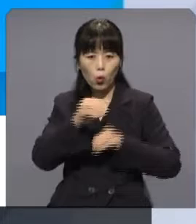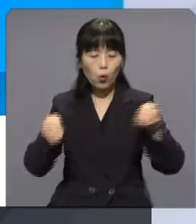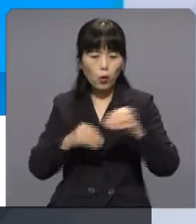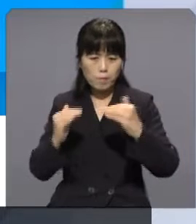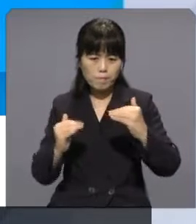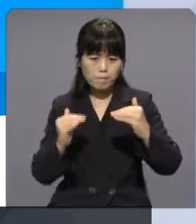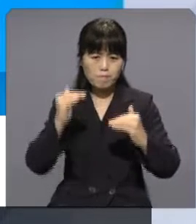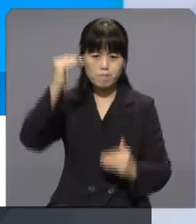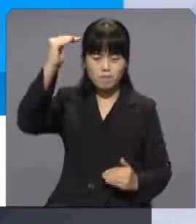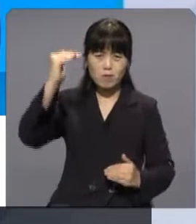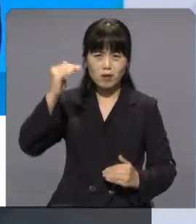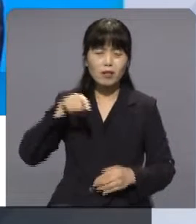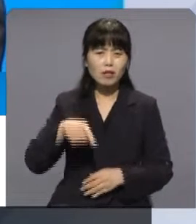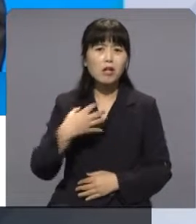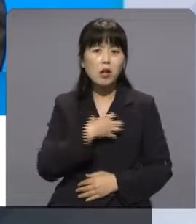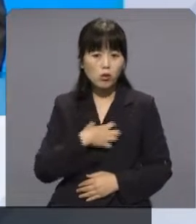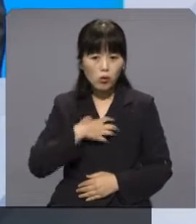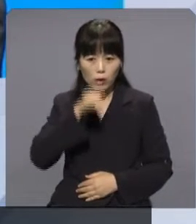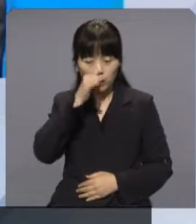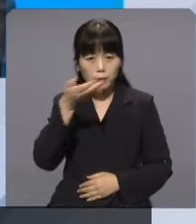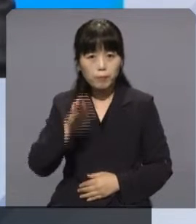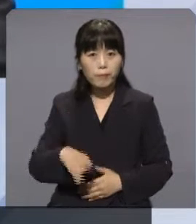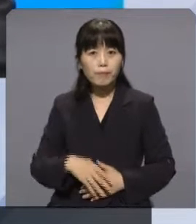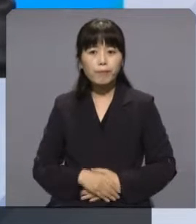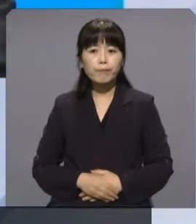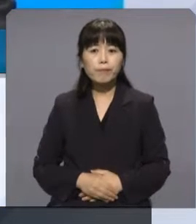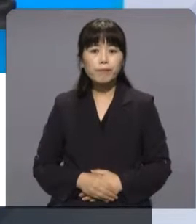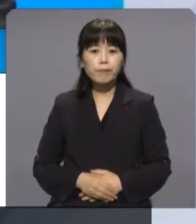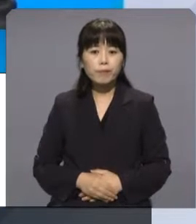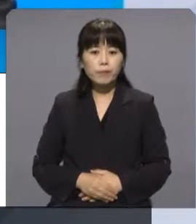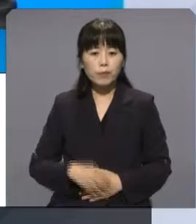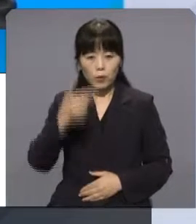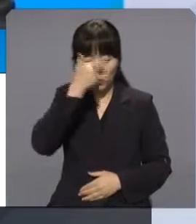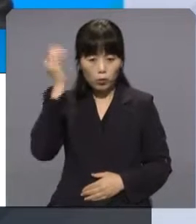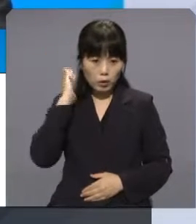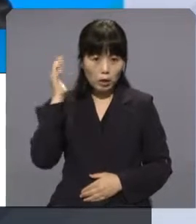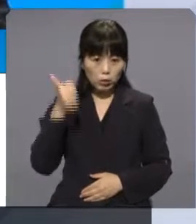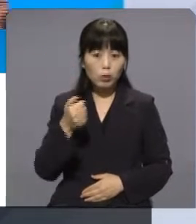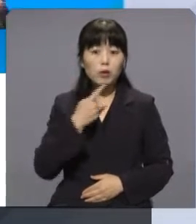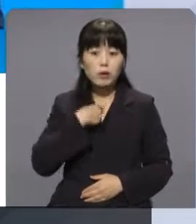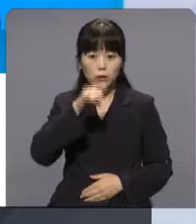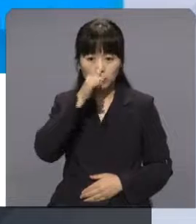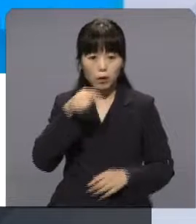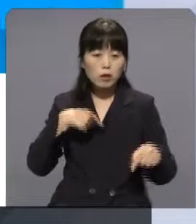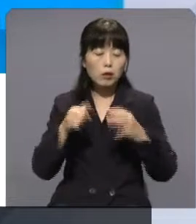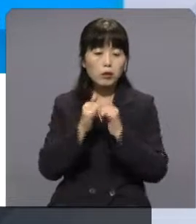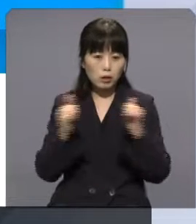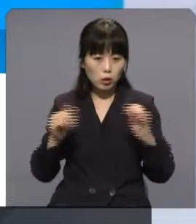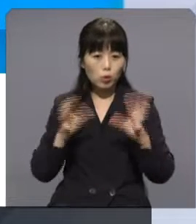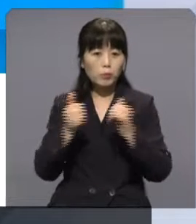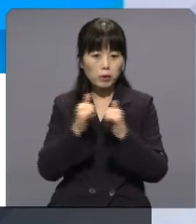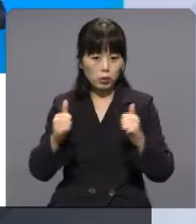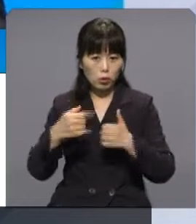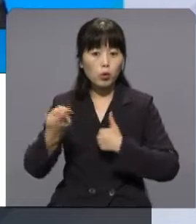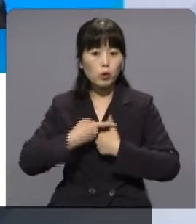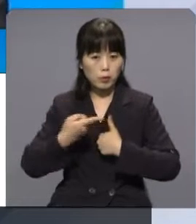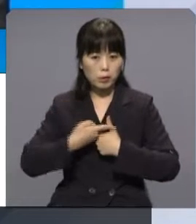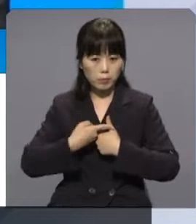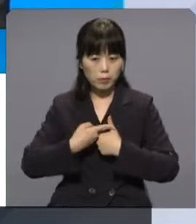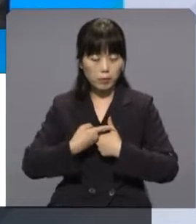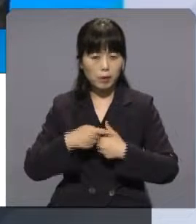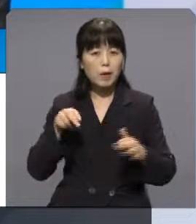간극을 멀리하지 않을까 이런 우려들이 있는데 네. 노무현 대통령께서 그러지 않습니까? 정치인들은 국민들로부터